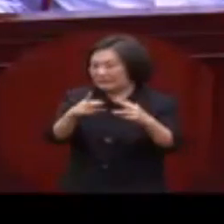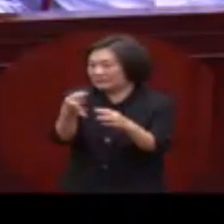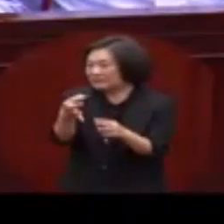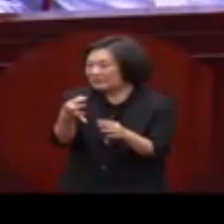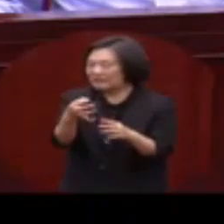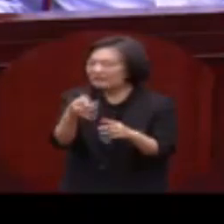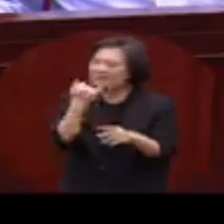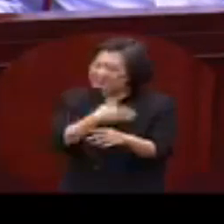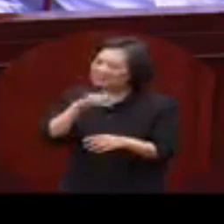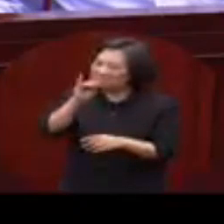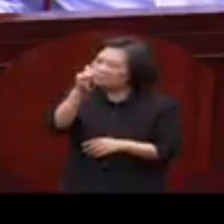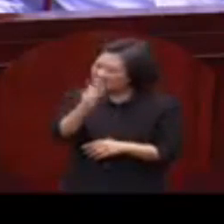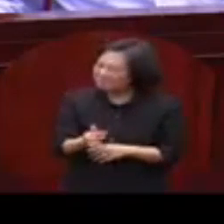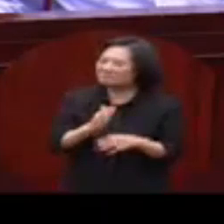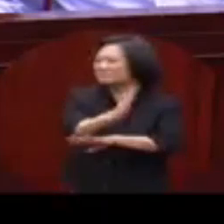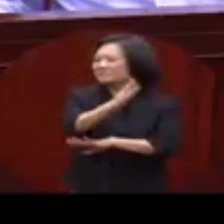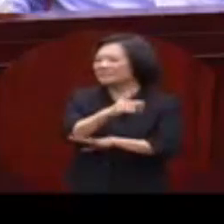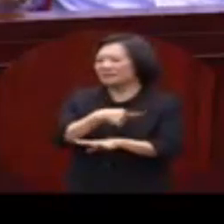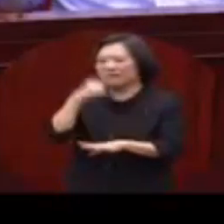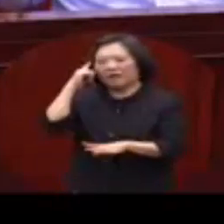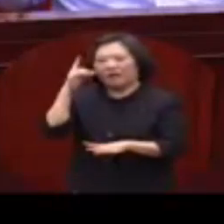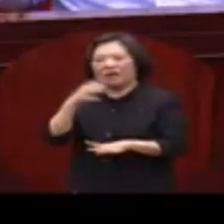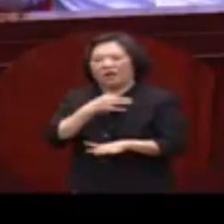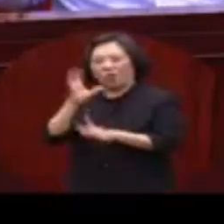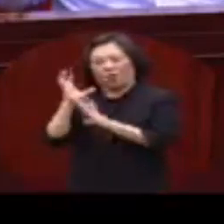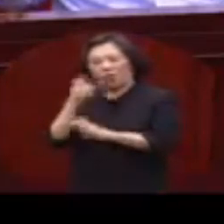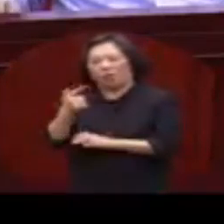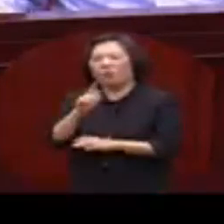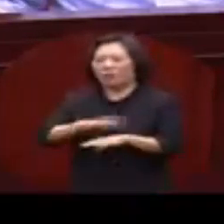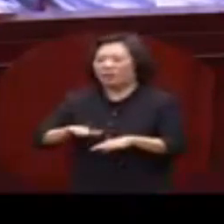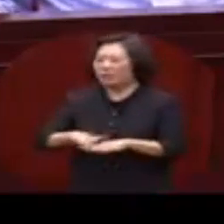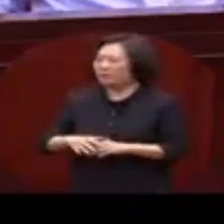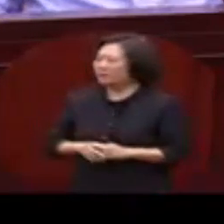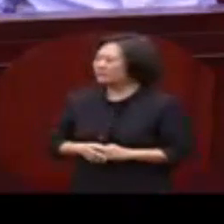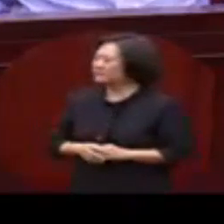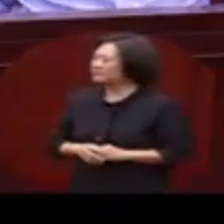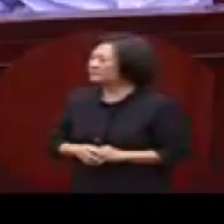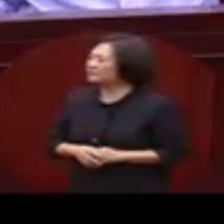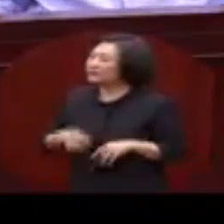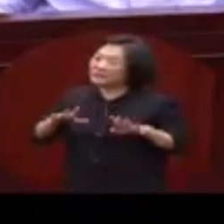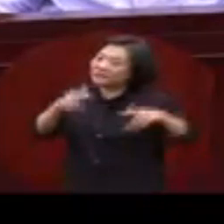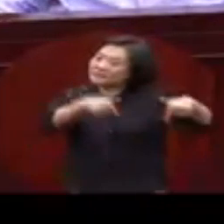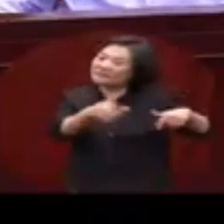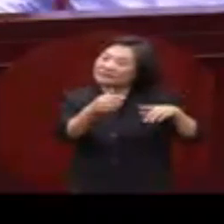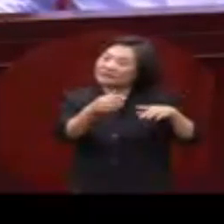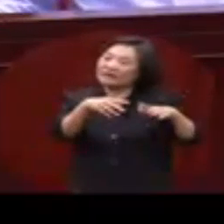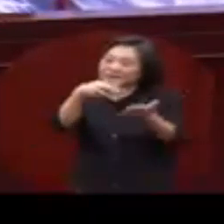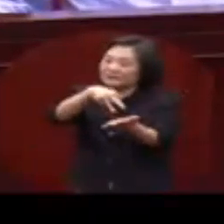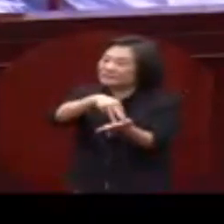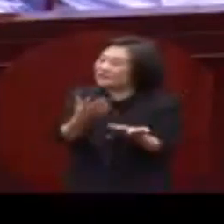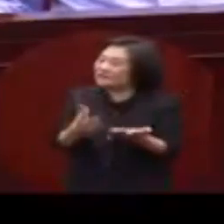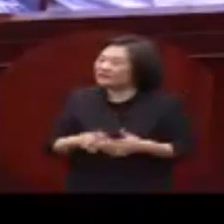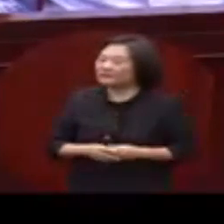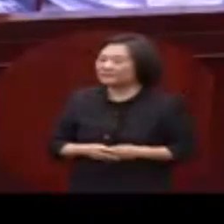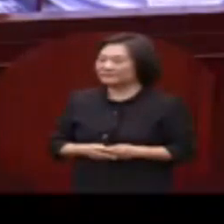也是上千亿，这个恐怕会比公宅的那个数量还大，我说金额上面。西区门路计划是我们第一个任